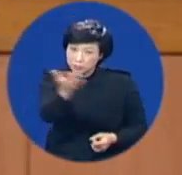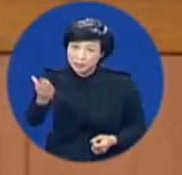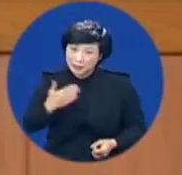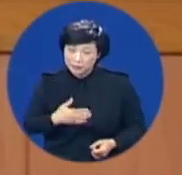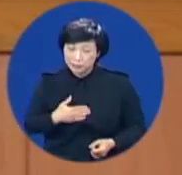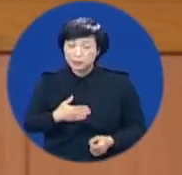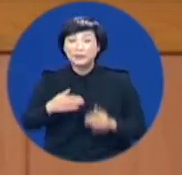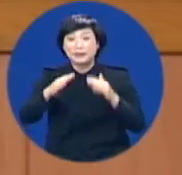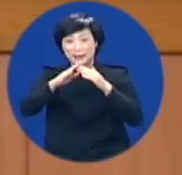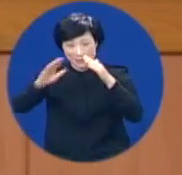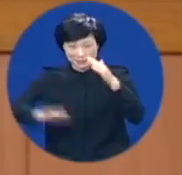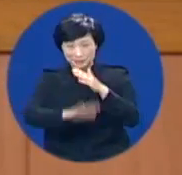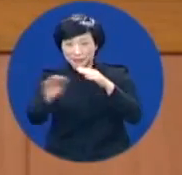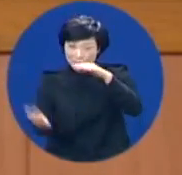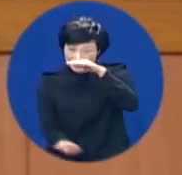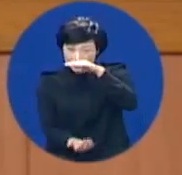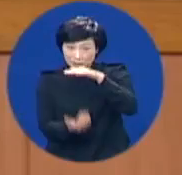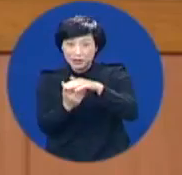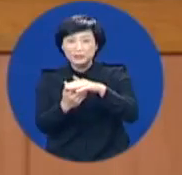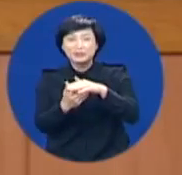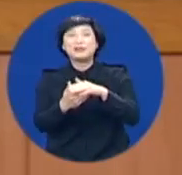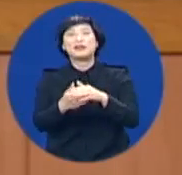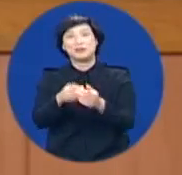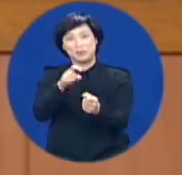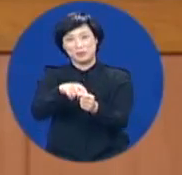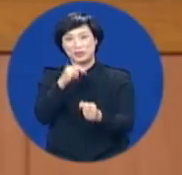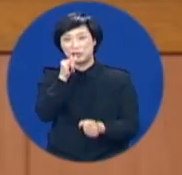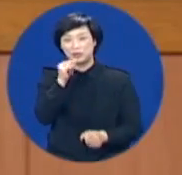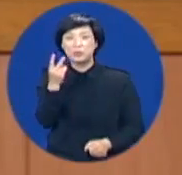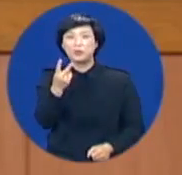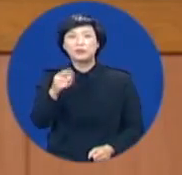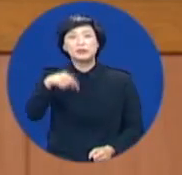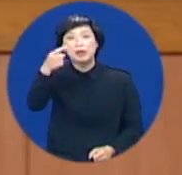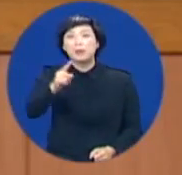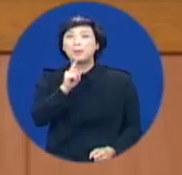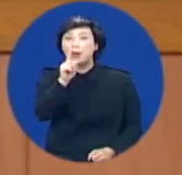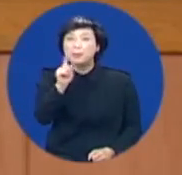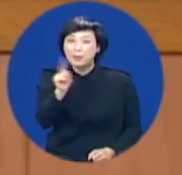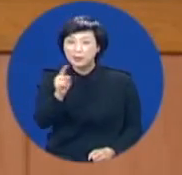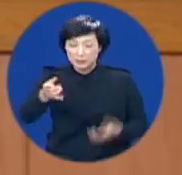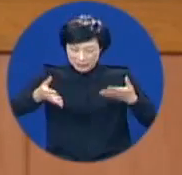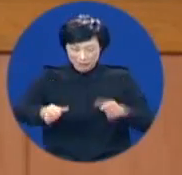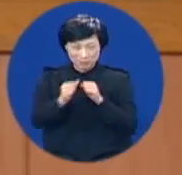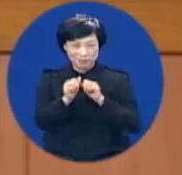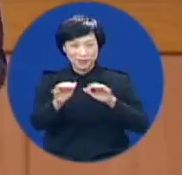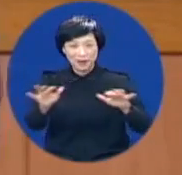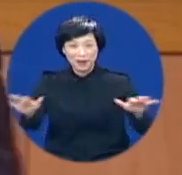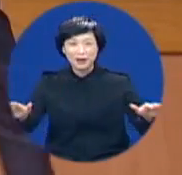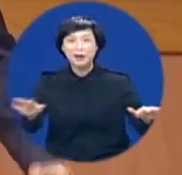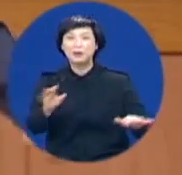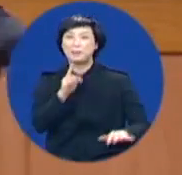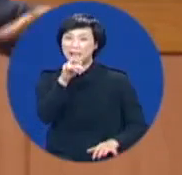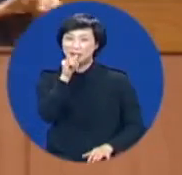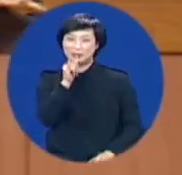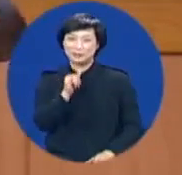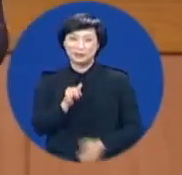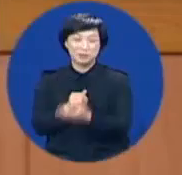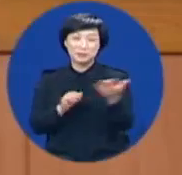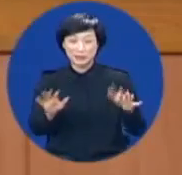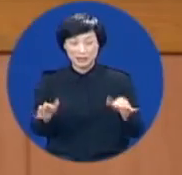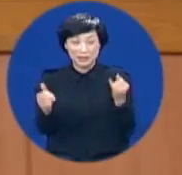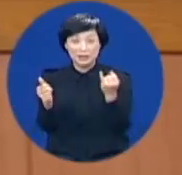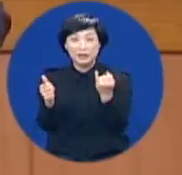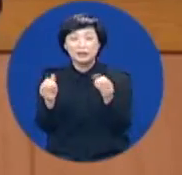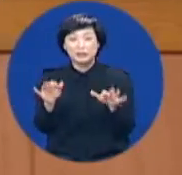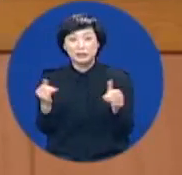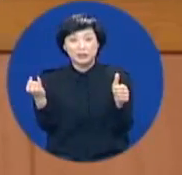가정이 이루어졌잖아요. 다음에 생육하고 번성하라. 생육하고 번성하라. 부부를